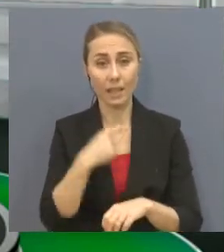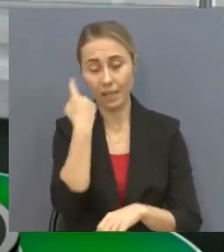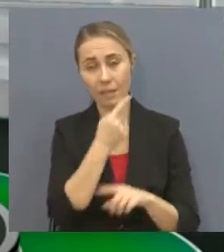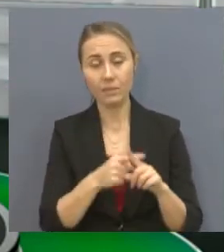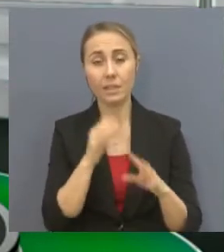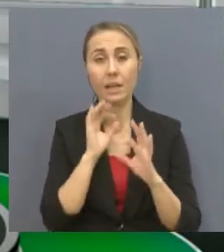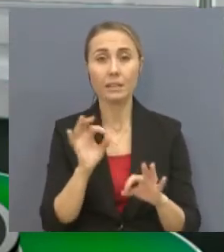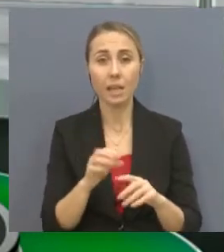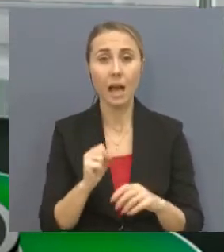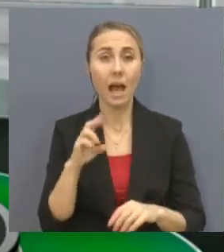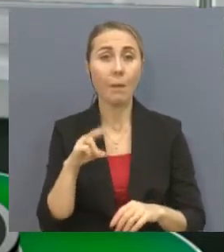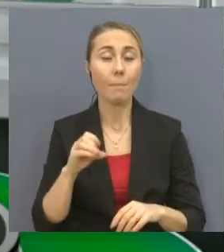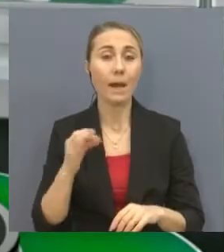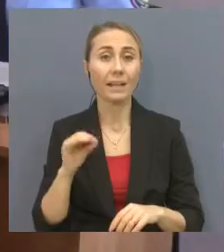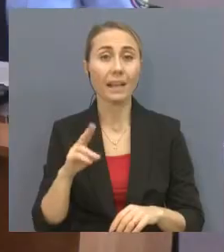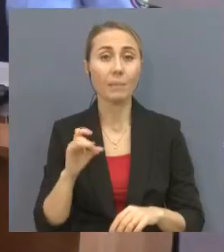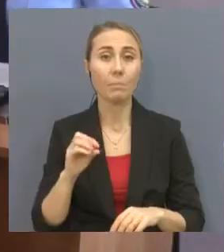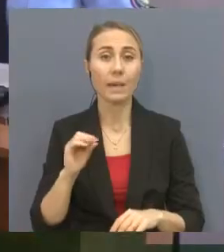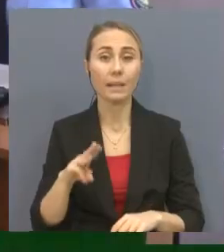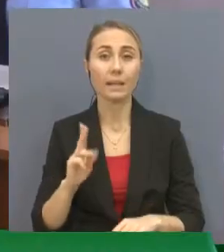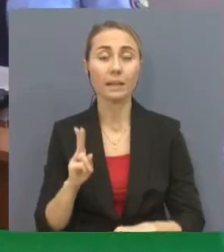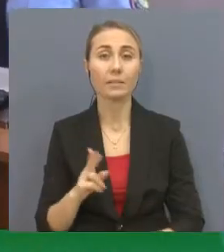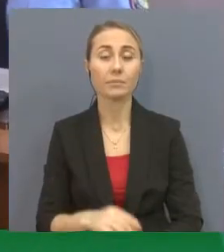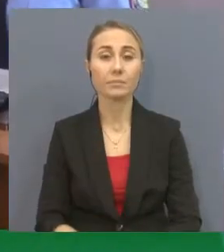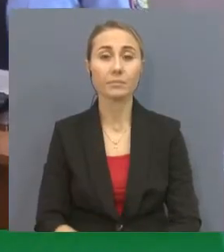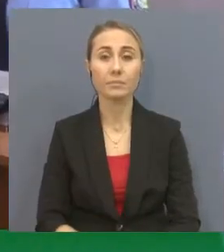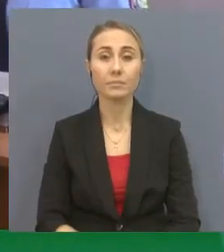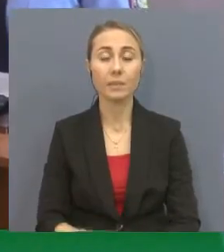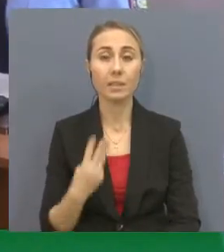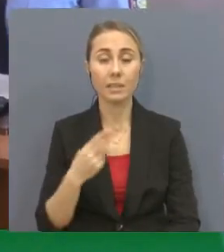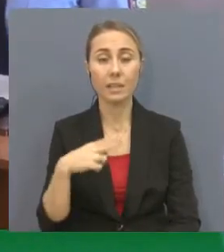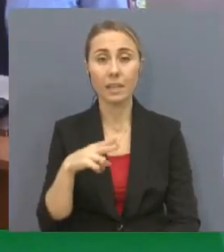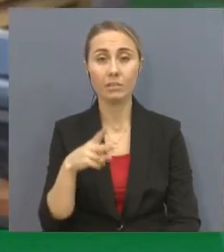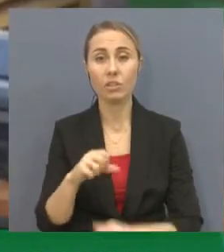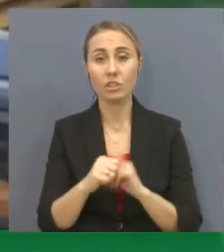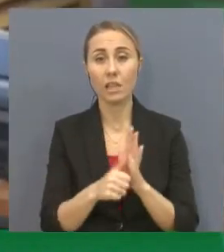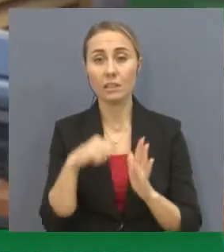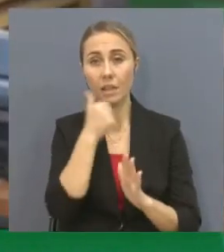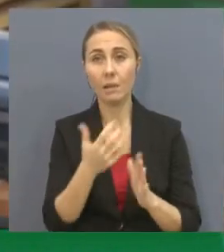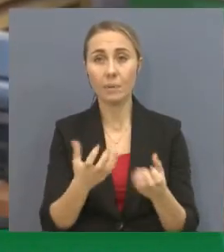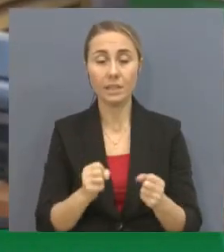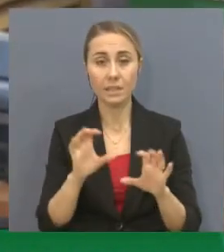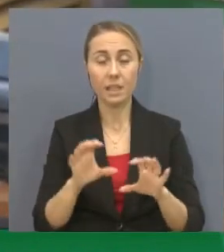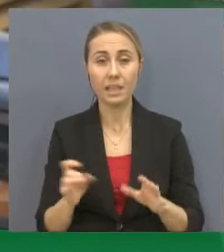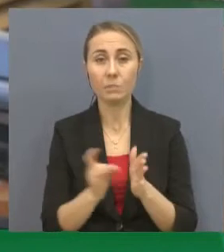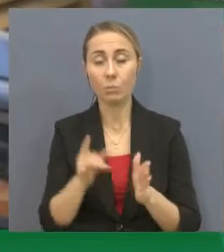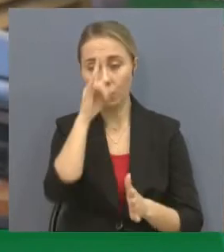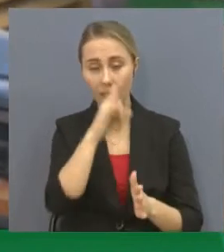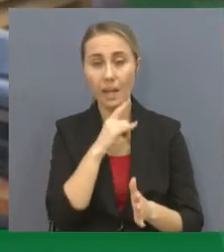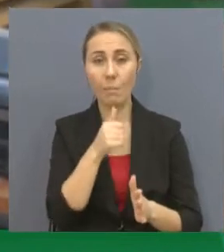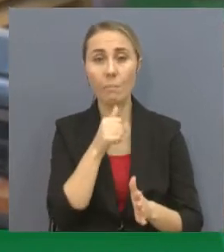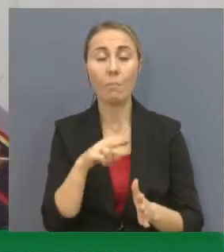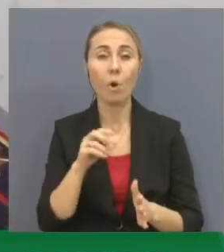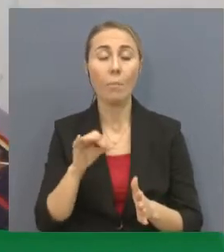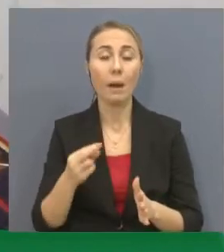рассказывает а байка тим бек 30 декабря 2016 года был принят закон республики казахстан апробации